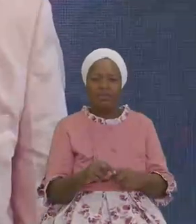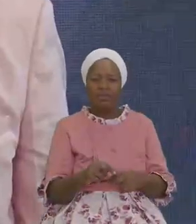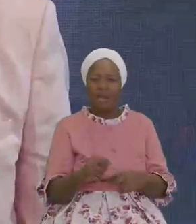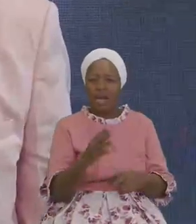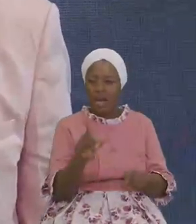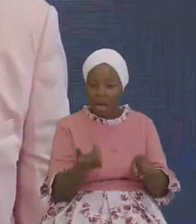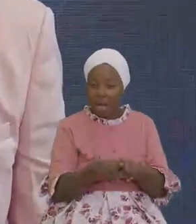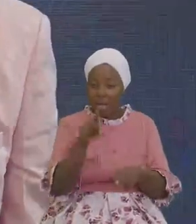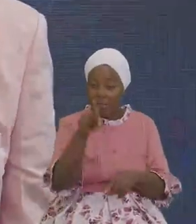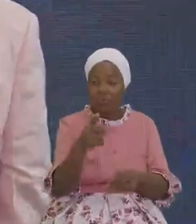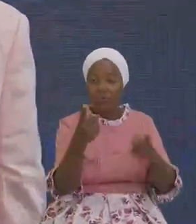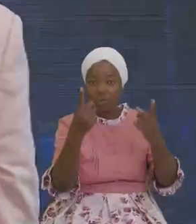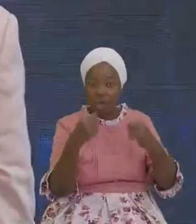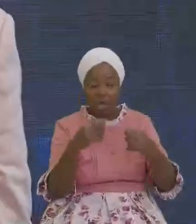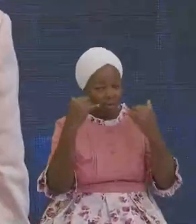transformation viendra.